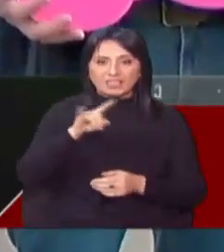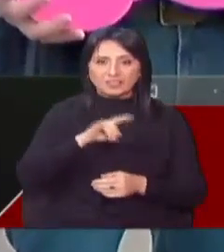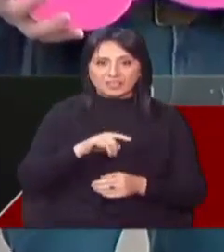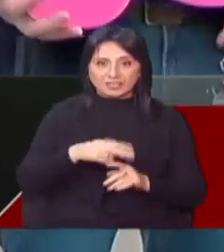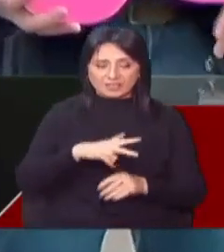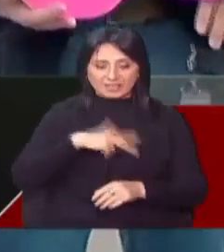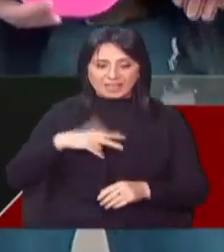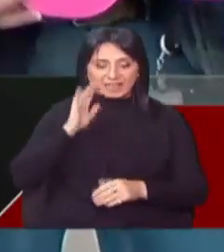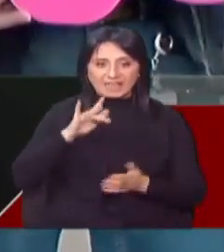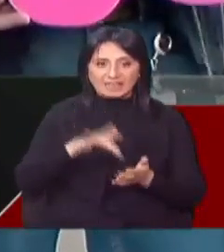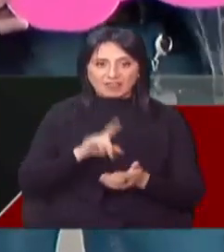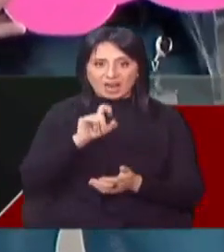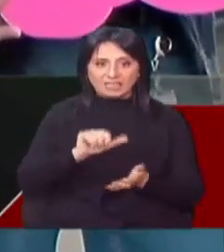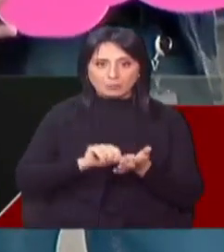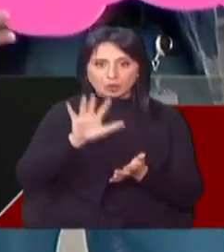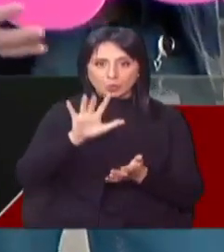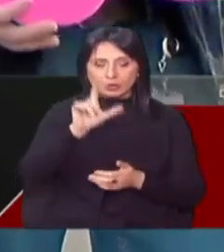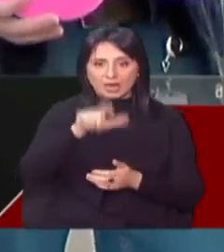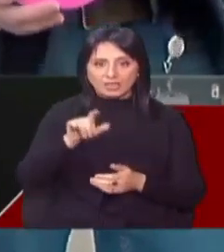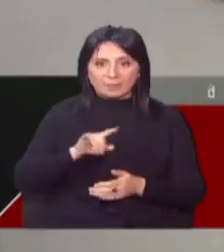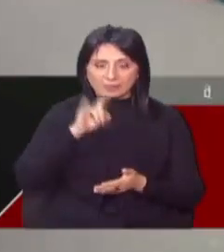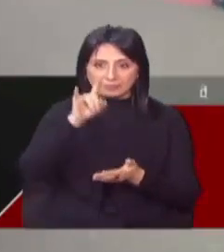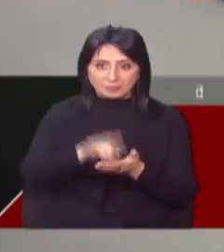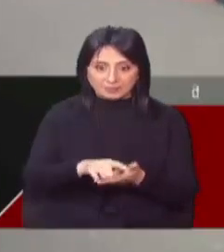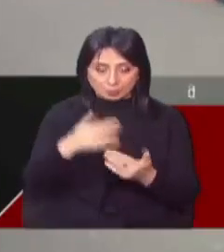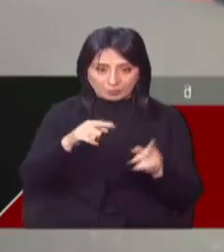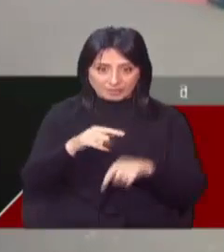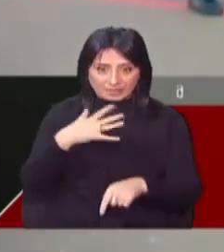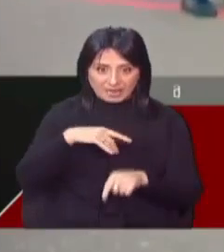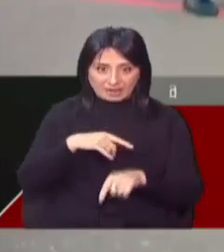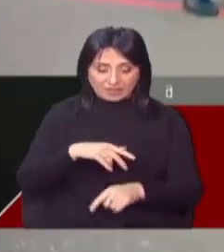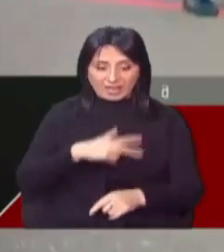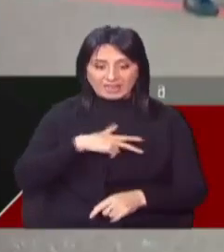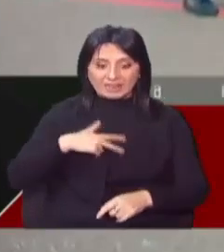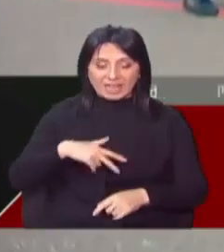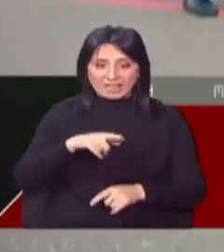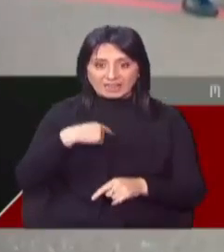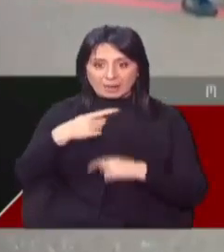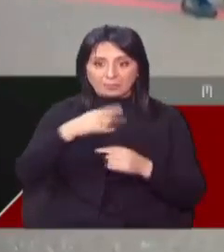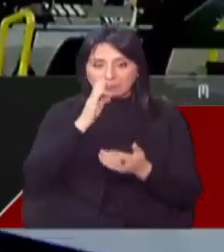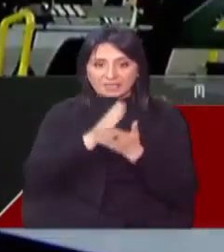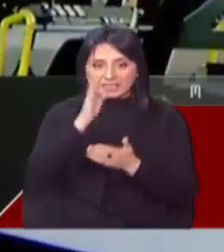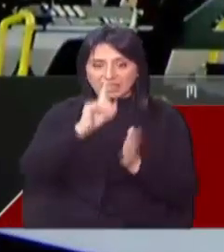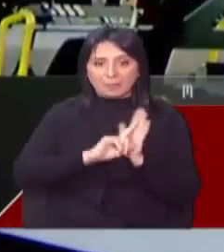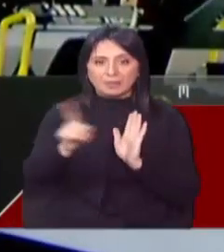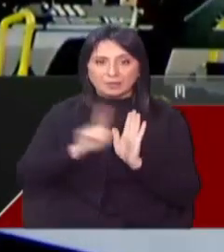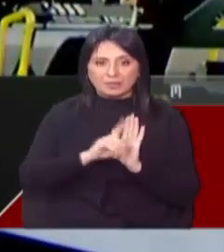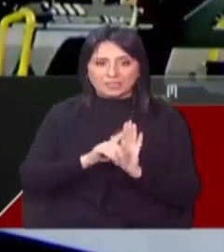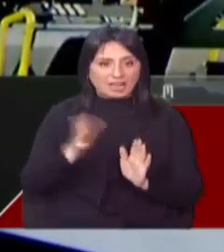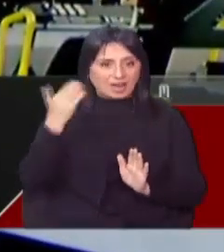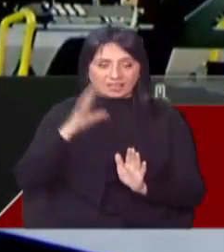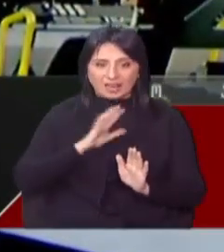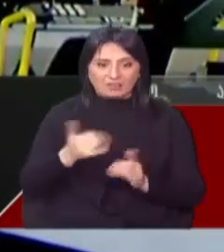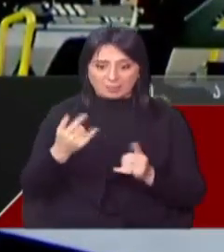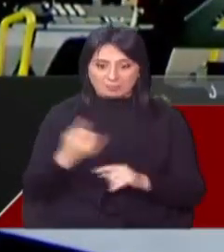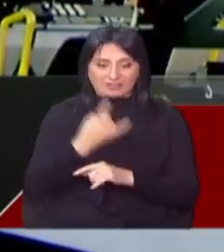დანიის დედაქალაქიდან 165 მგზავრი ჩამოიყვანა, ამ დრომდე საქართველოს და დანიის სამეფოს შორის პირდაპირი საჰაერო მიმოსვლა არ იყო. ეს